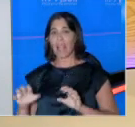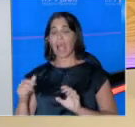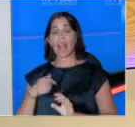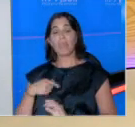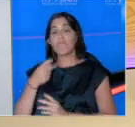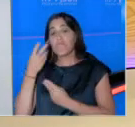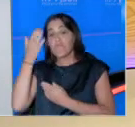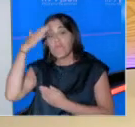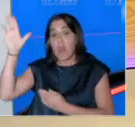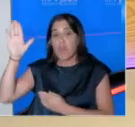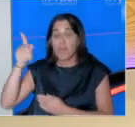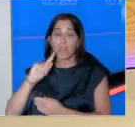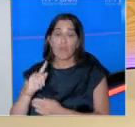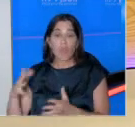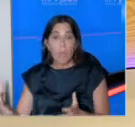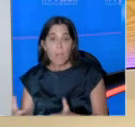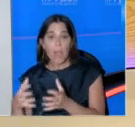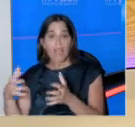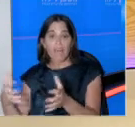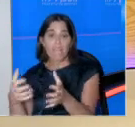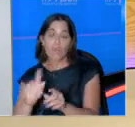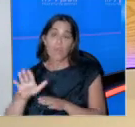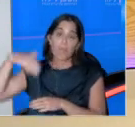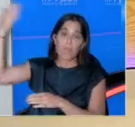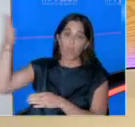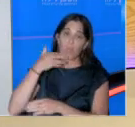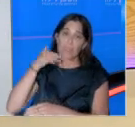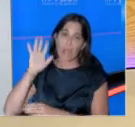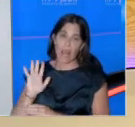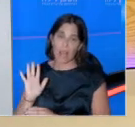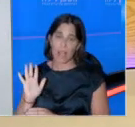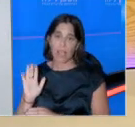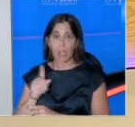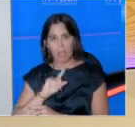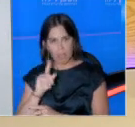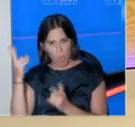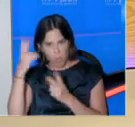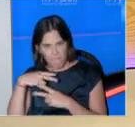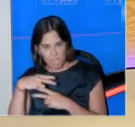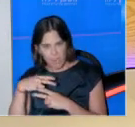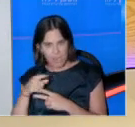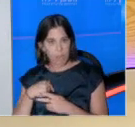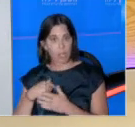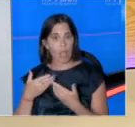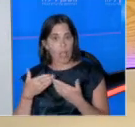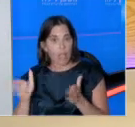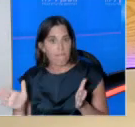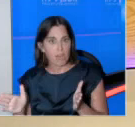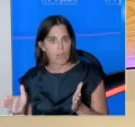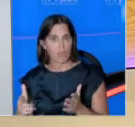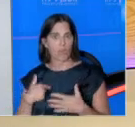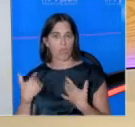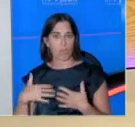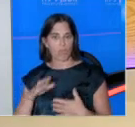עלומים המאוגדים בחברות הרשומות מחוץ למדינת ישראל. הם אולי לא מבינים את תיבת הפנדורה שהם פותחים כאן